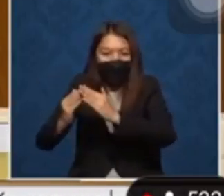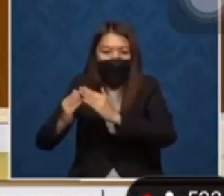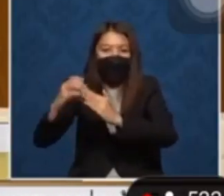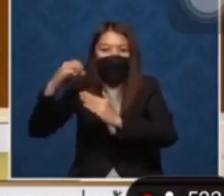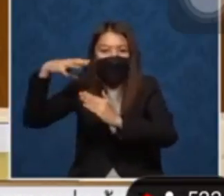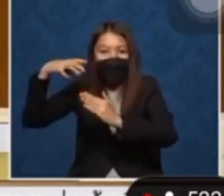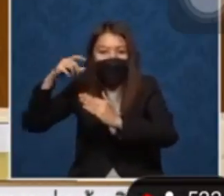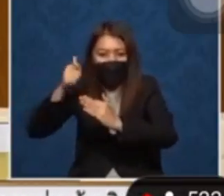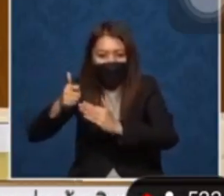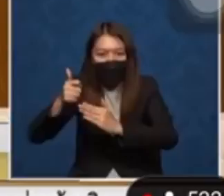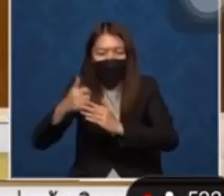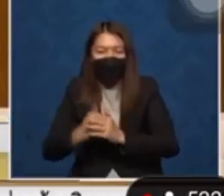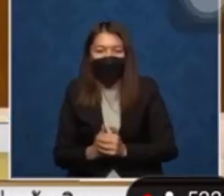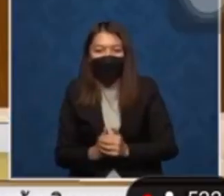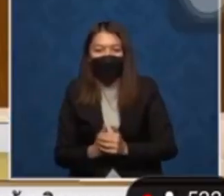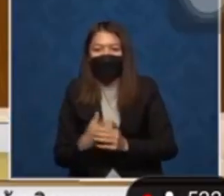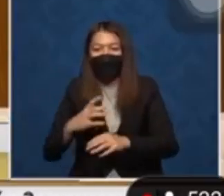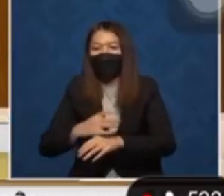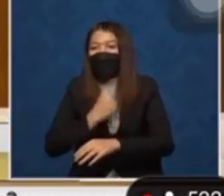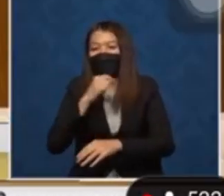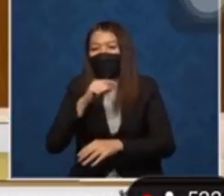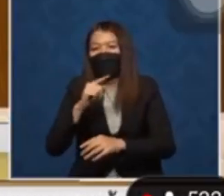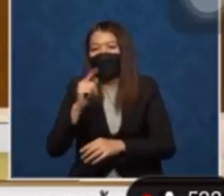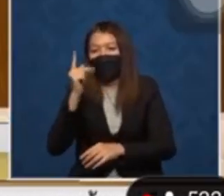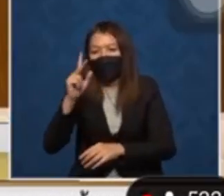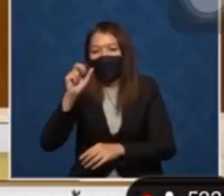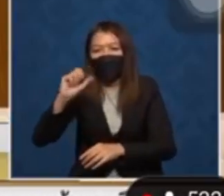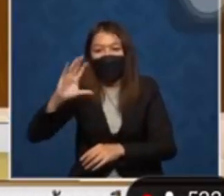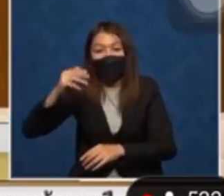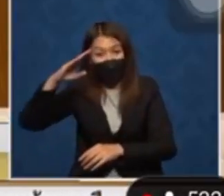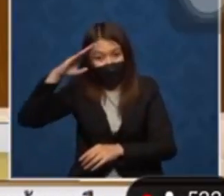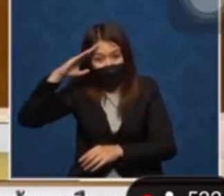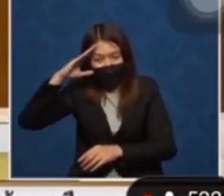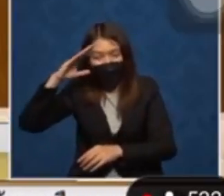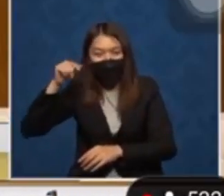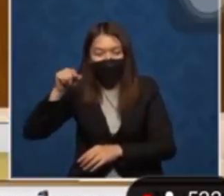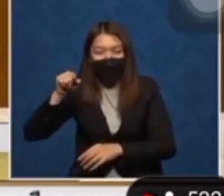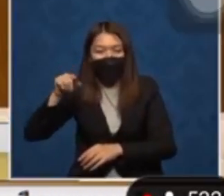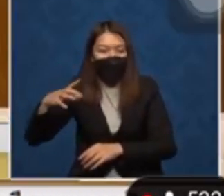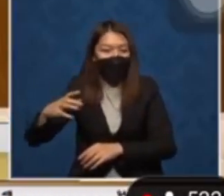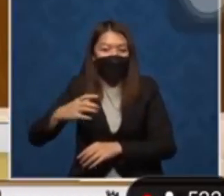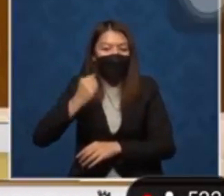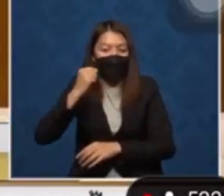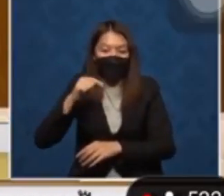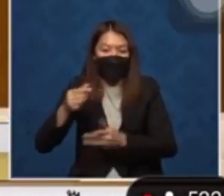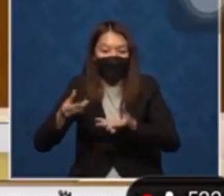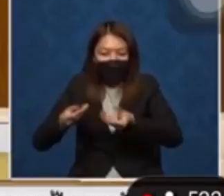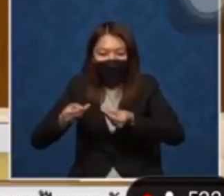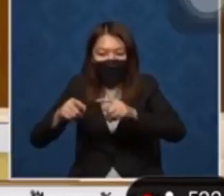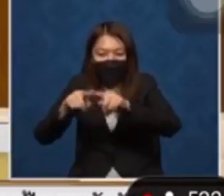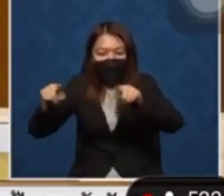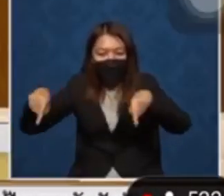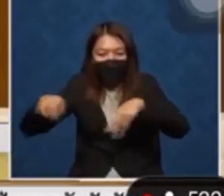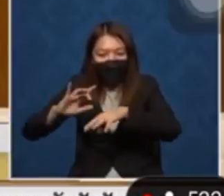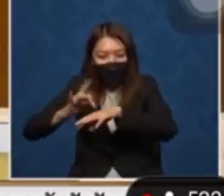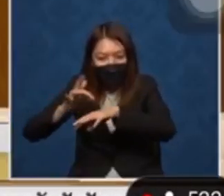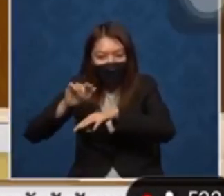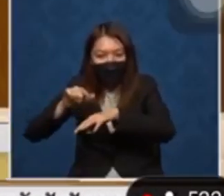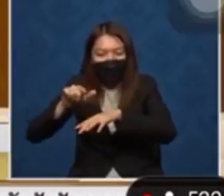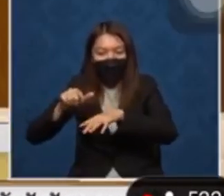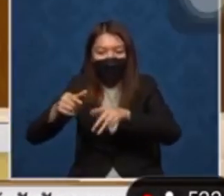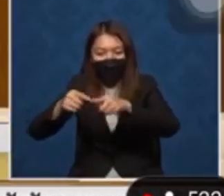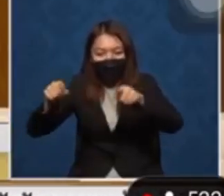าทำการใช้อำนาจรวบอำนาจของคสช.ว่าทำการยึดครองพื้นที่ทรัพยากรธรรมชาติเพื่อมากระจ